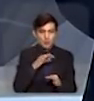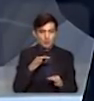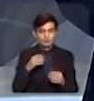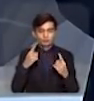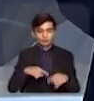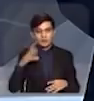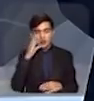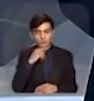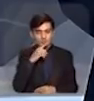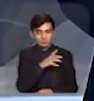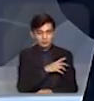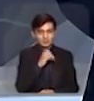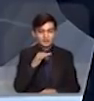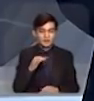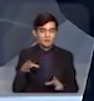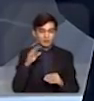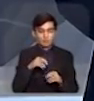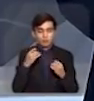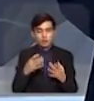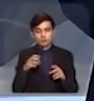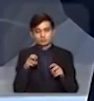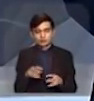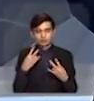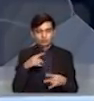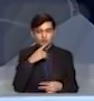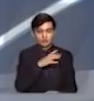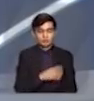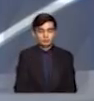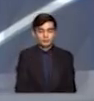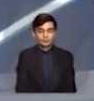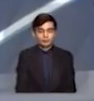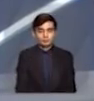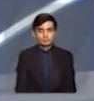әсерін тигізуі мүмкін, сондықтан қол қусырып отырмау керек деді.